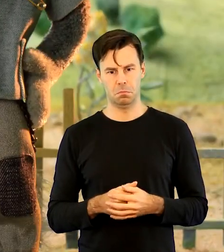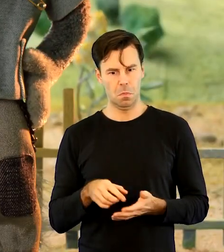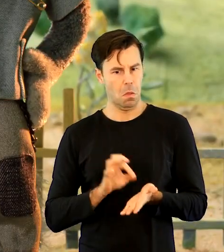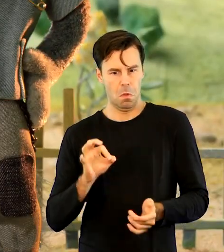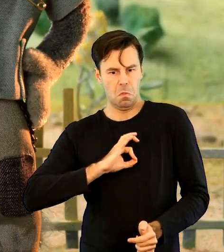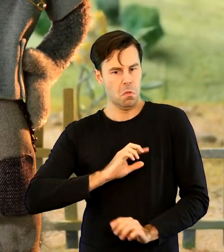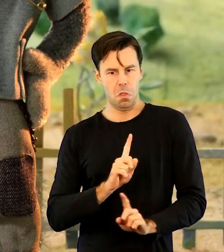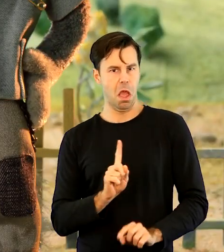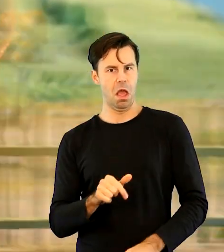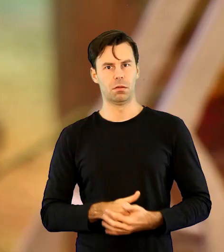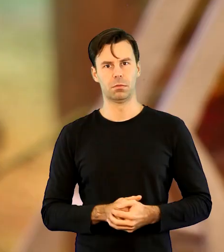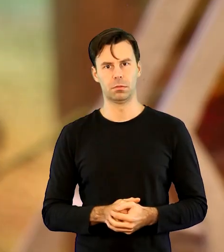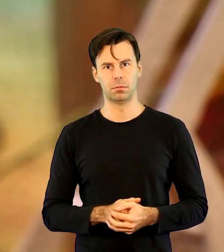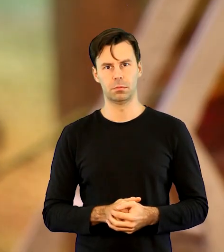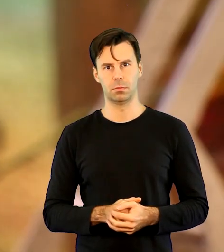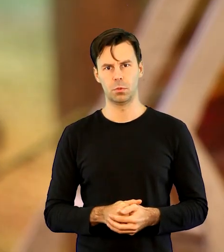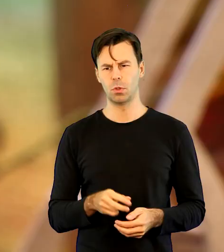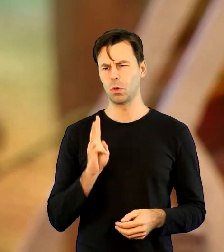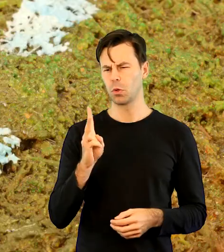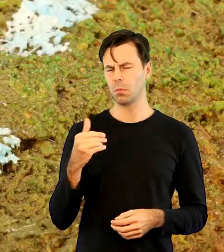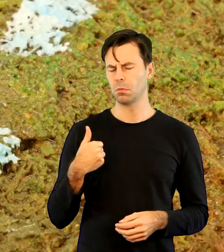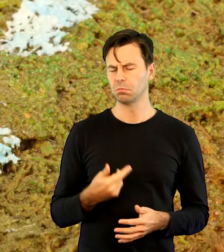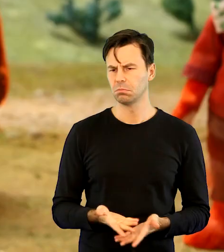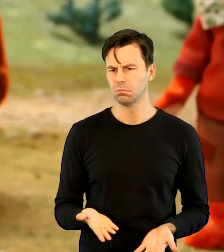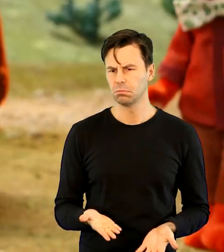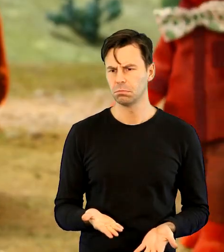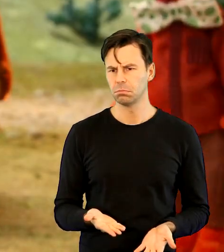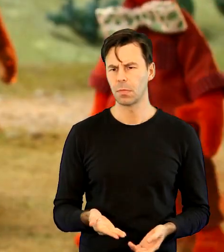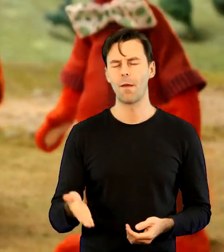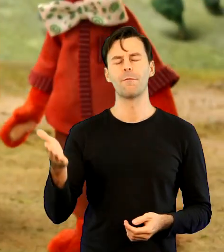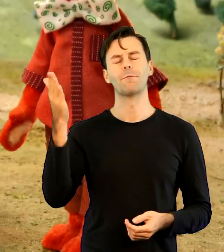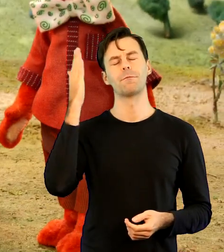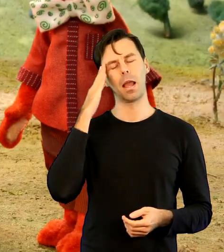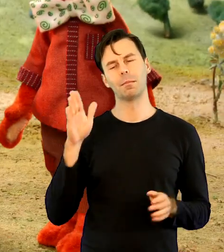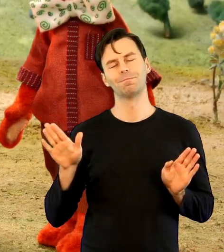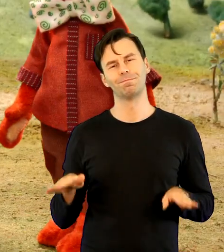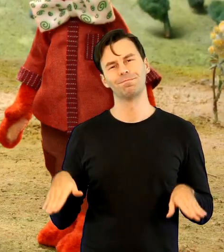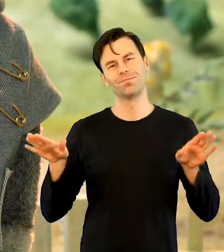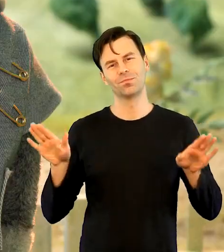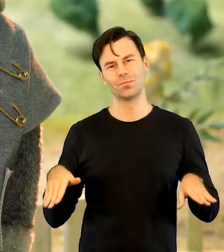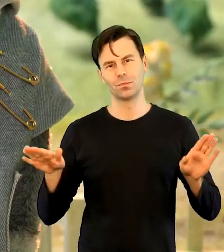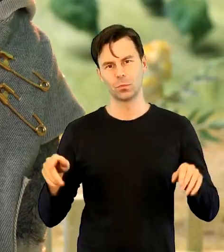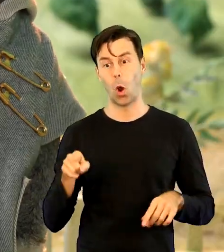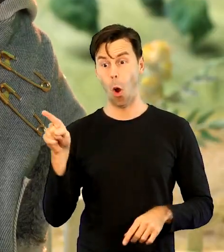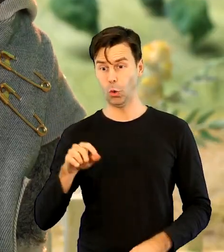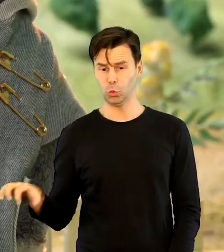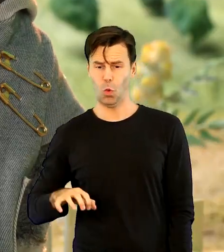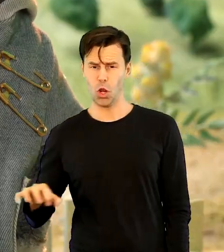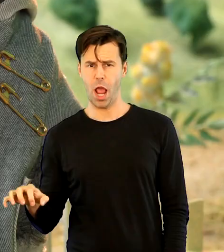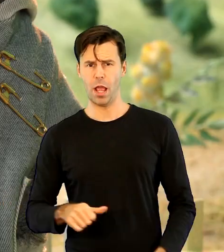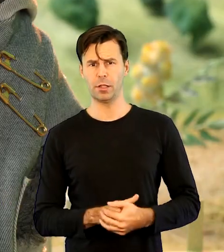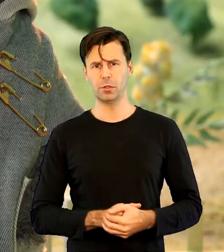Na pewno nie moje! A więc czyje? Wiadomo, ślady sroki. To